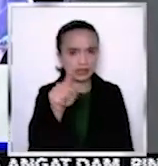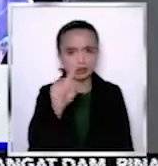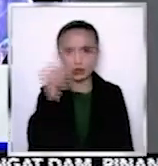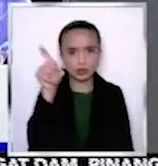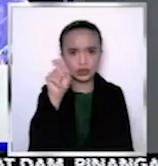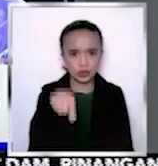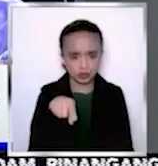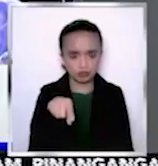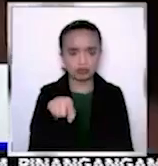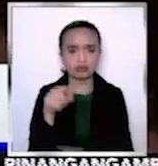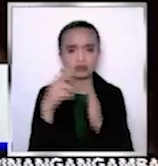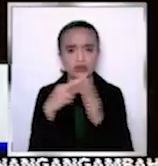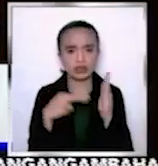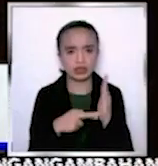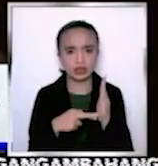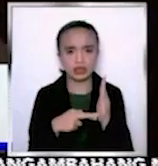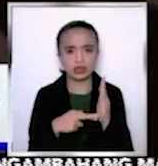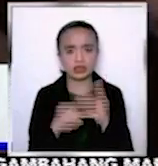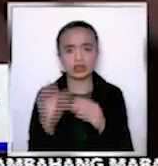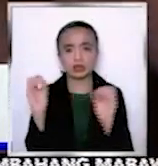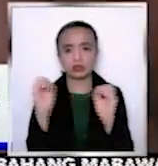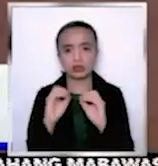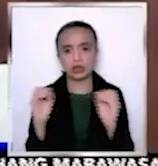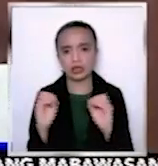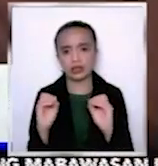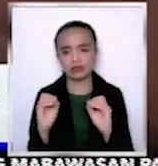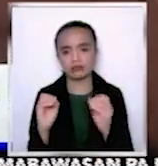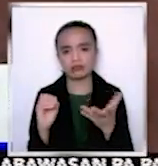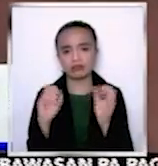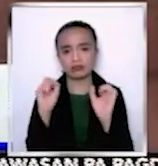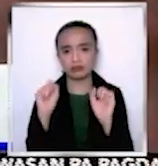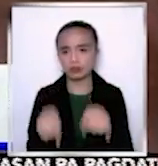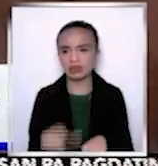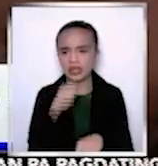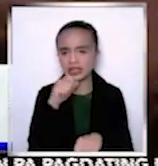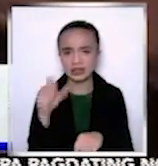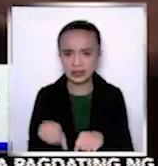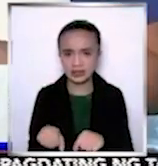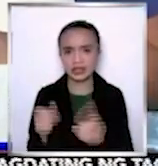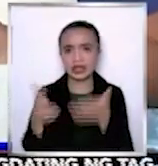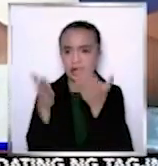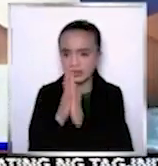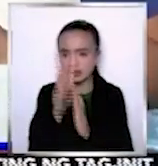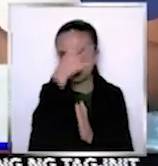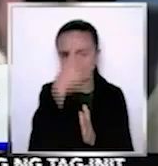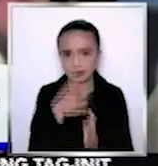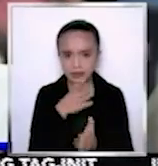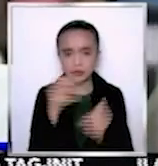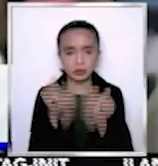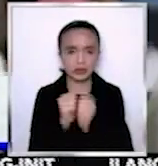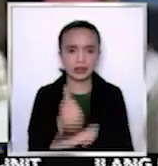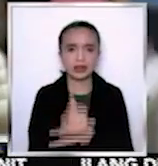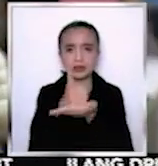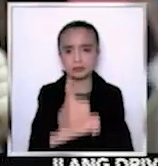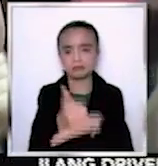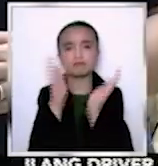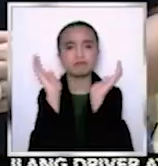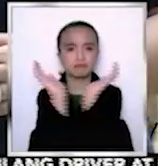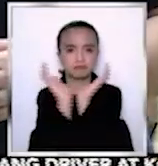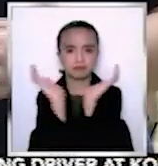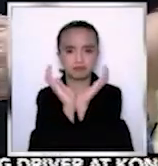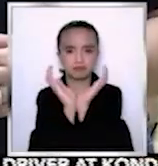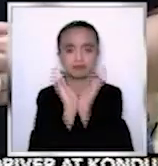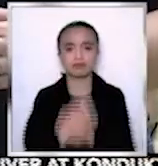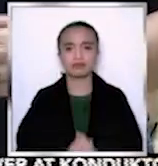na pwedeng walang parental consent ang batang nais magpabakuna sa tulong ng DSWD. Ian Cruz, Lee Alves,